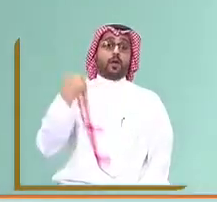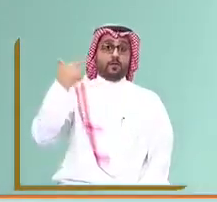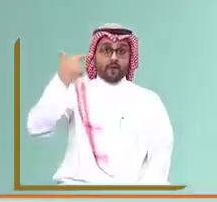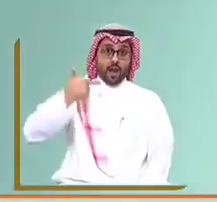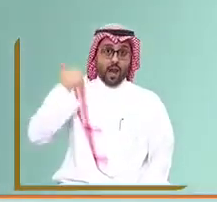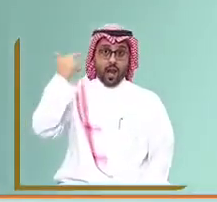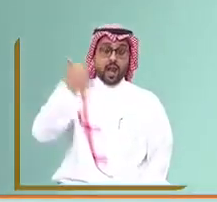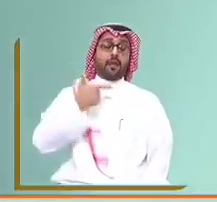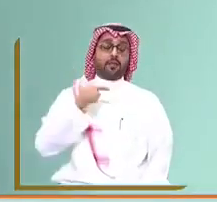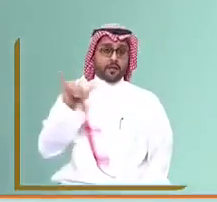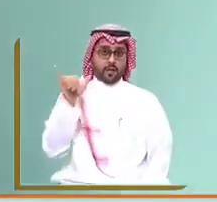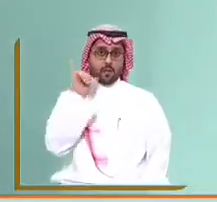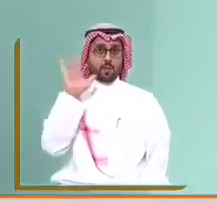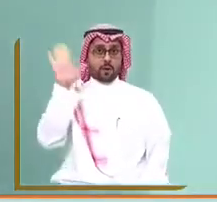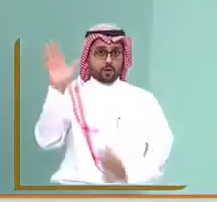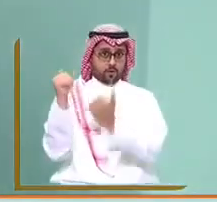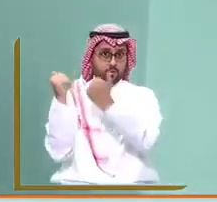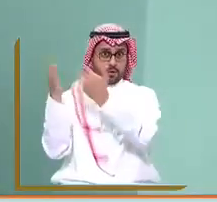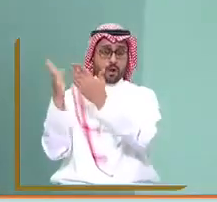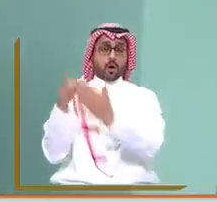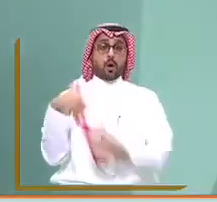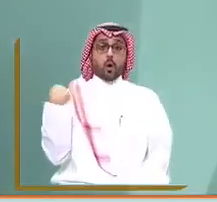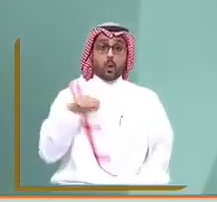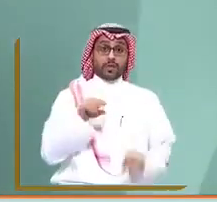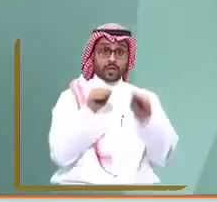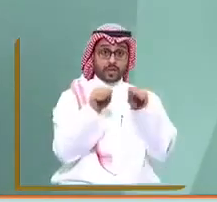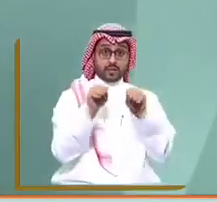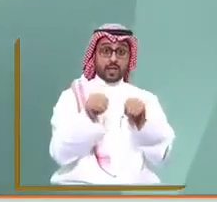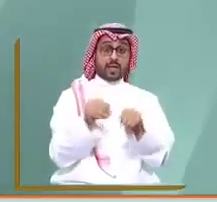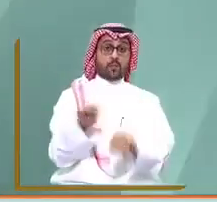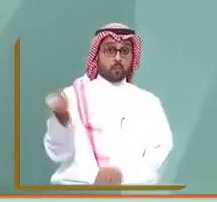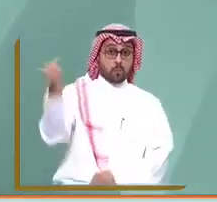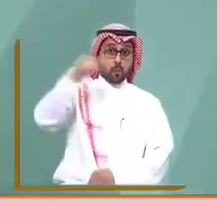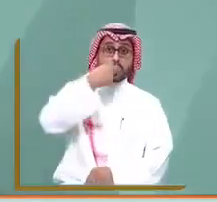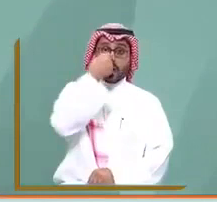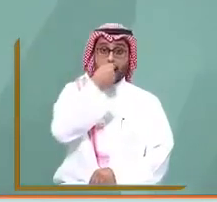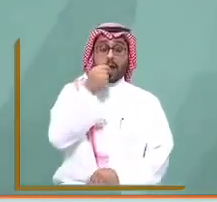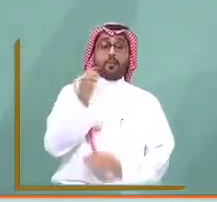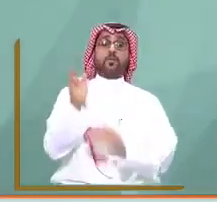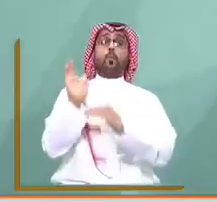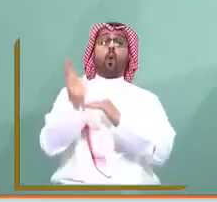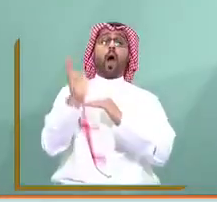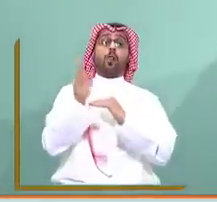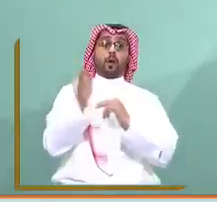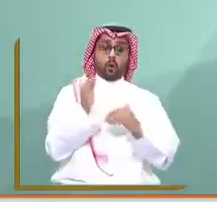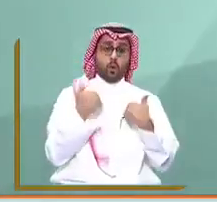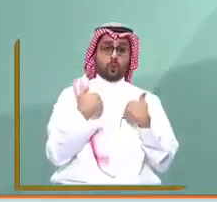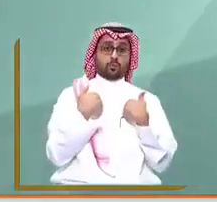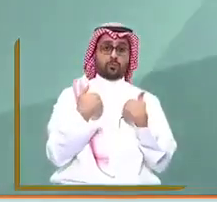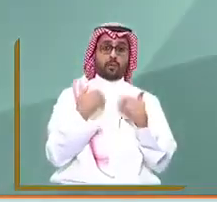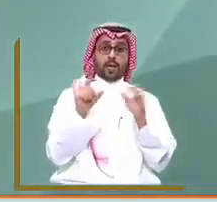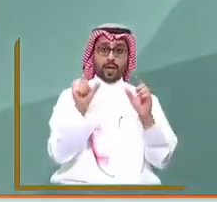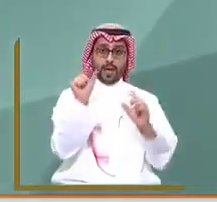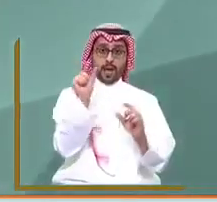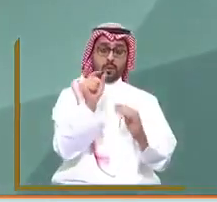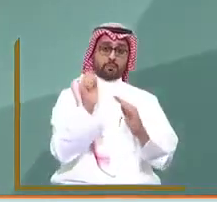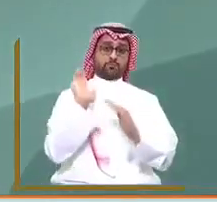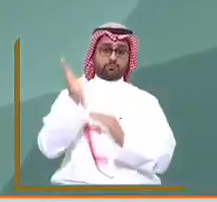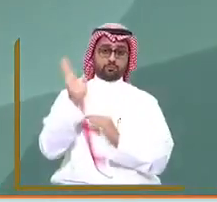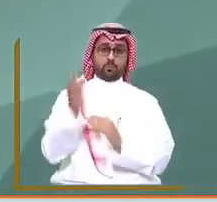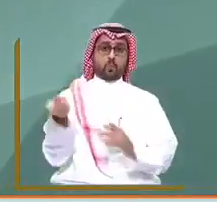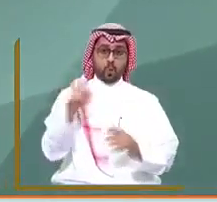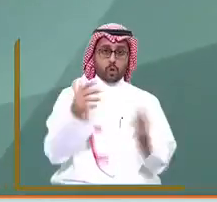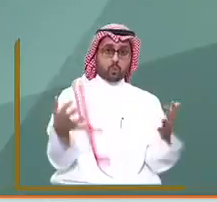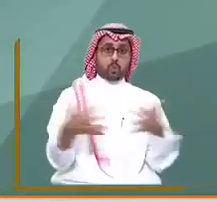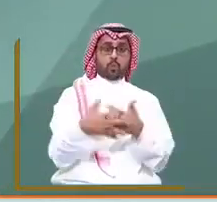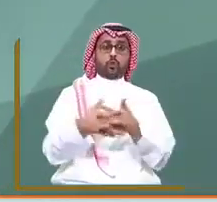في لندن بالمملكة المتحدة. ويلقي وزير التعليم غدا الخميس كلمة المملكة خلال فعاليات القمة التي ستنعقد